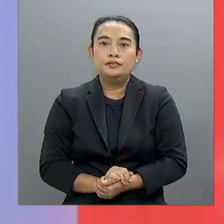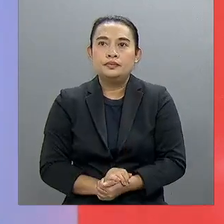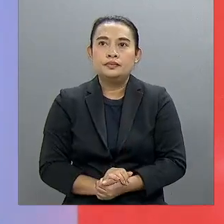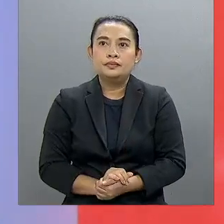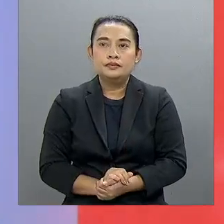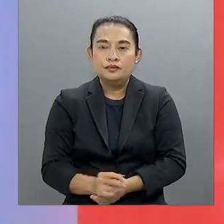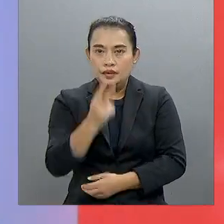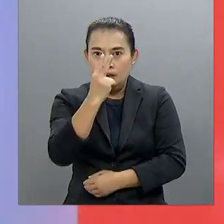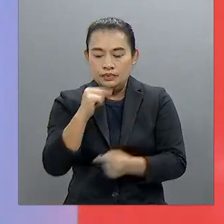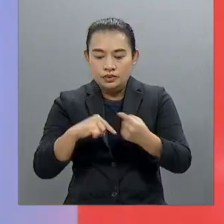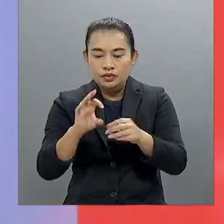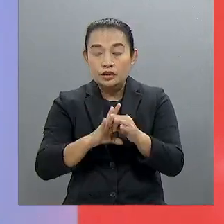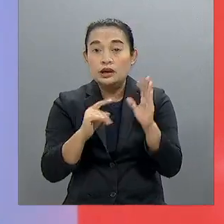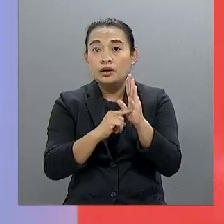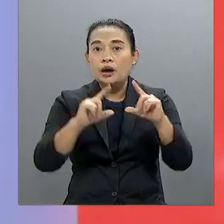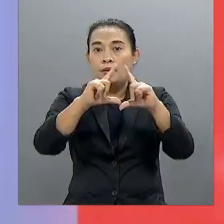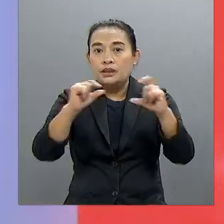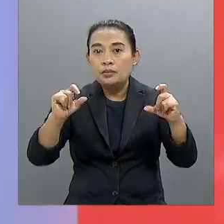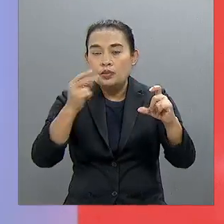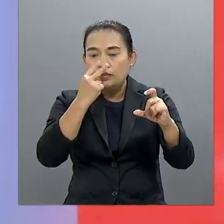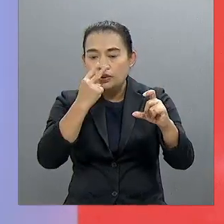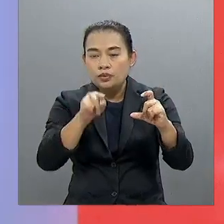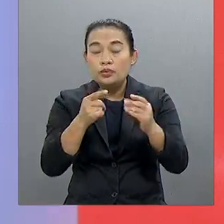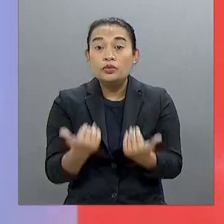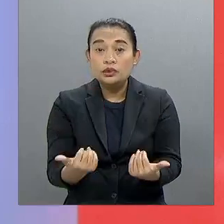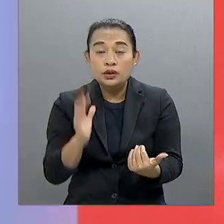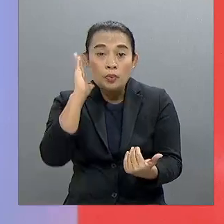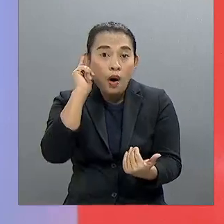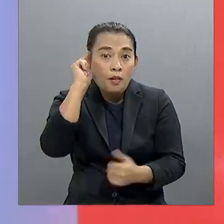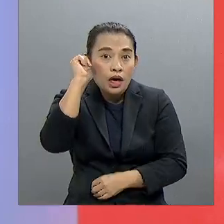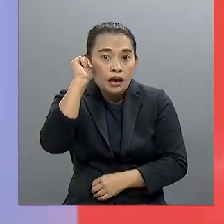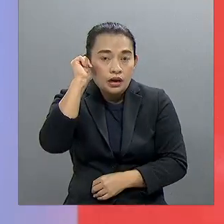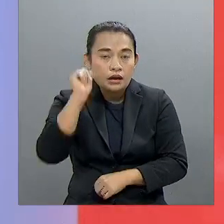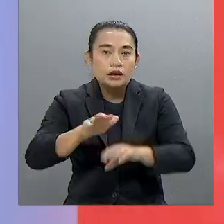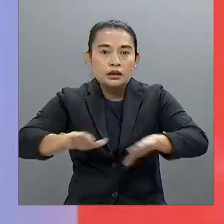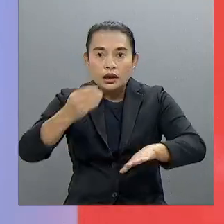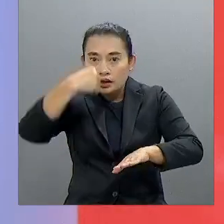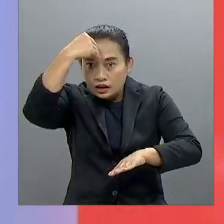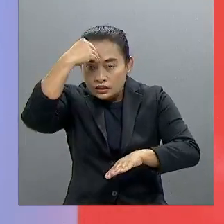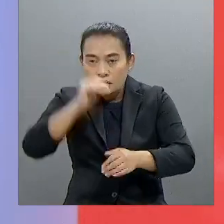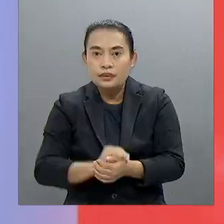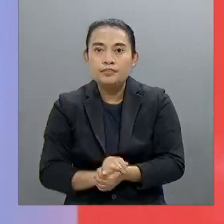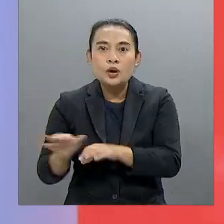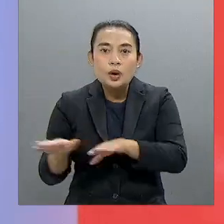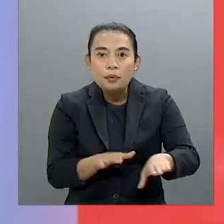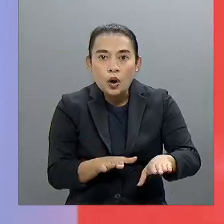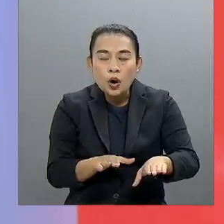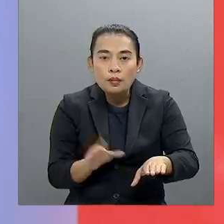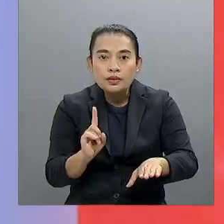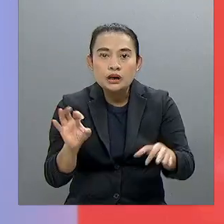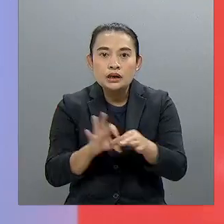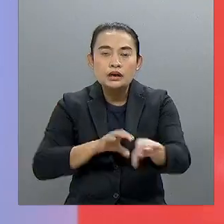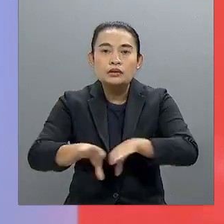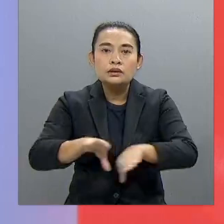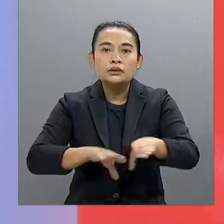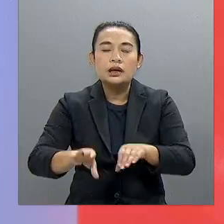เพชชบูณ์นะครับในช่วงที่ตอนนี้พอแม่ผู้ปกครองนัเรีนเองเตรียมความพร้อมก่อนทจะเปิดภาคเรีนหนึ่กรรกฎาคมน